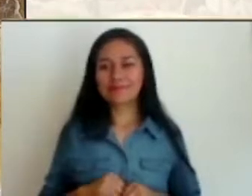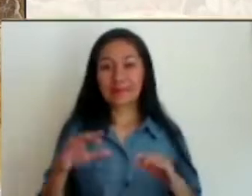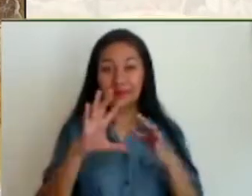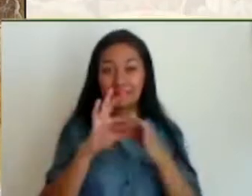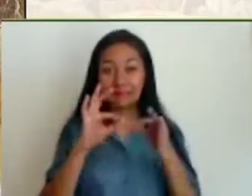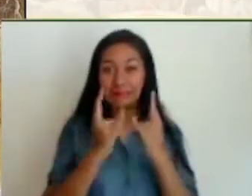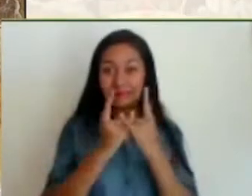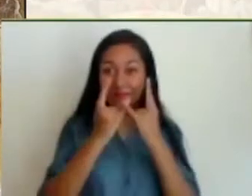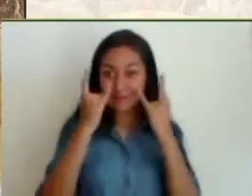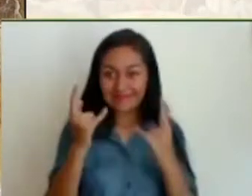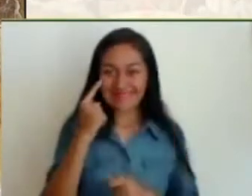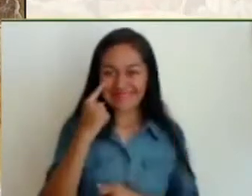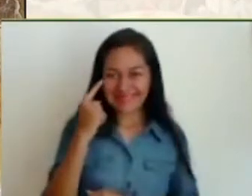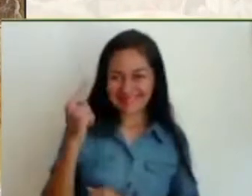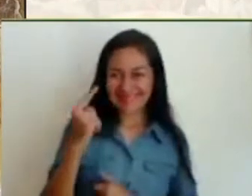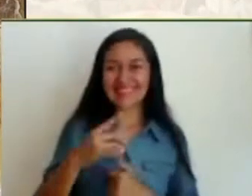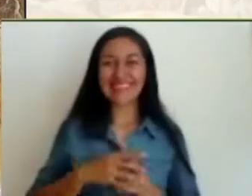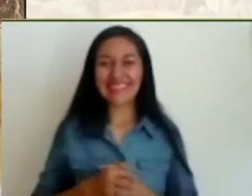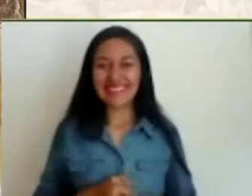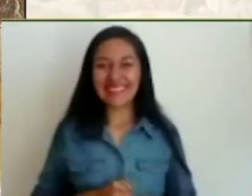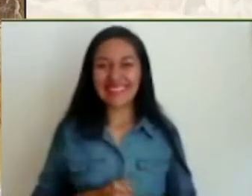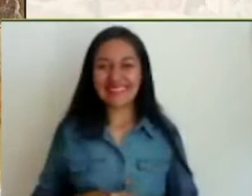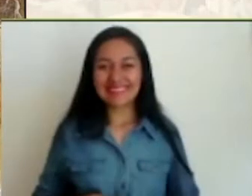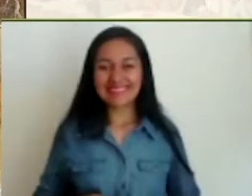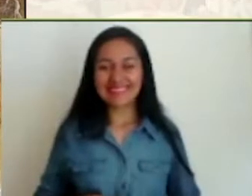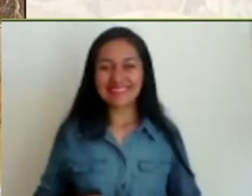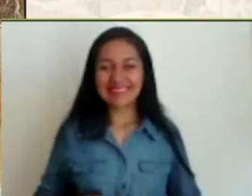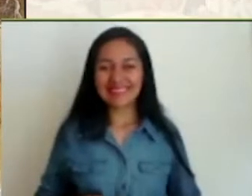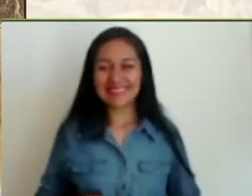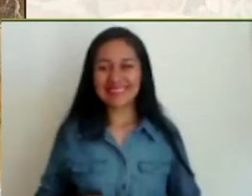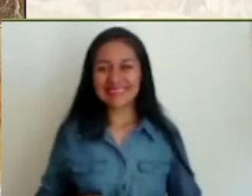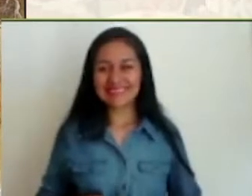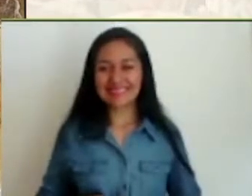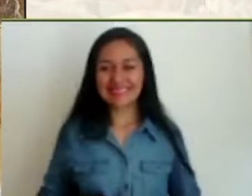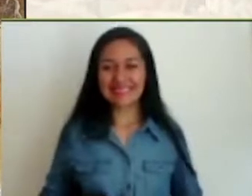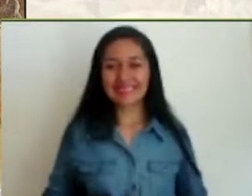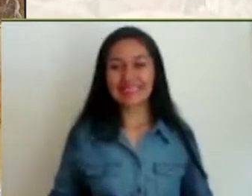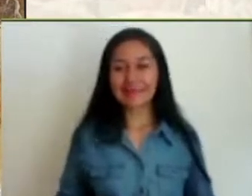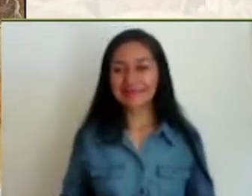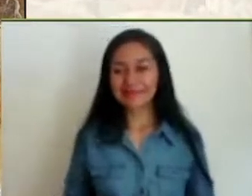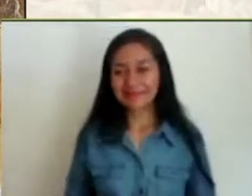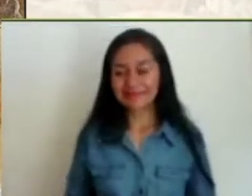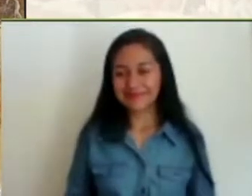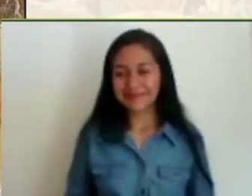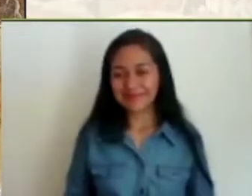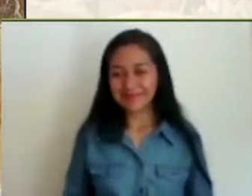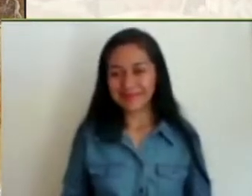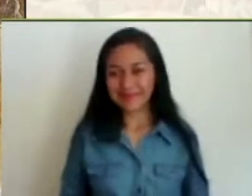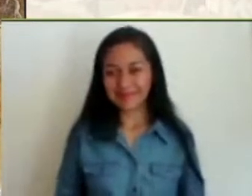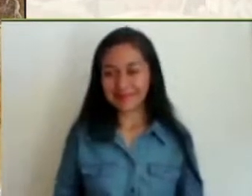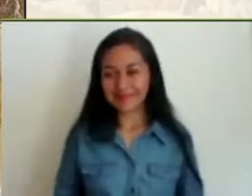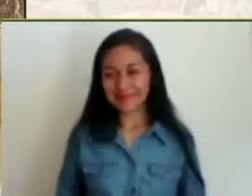A distanza di poco più di mezzo secolo, a Venezia scoppia ancora una gravissima epidemia. Le